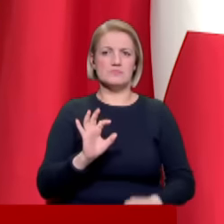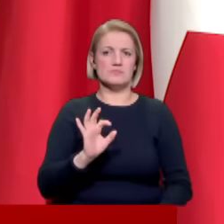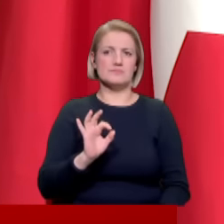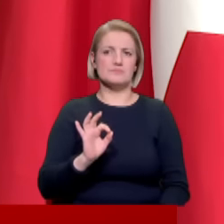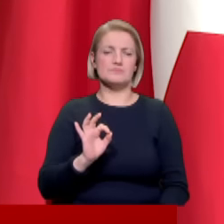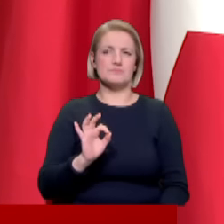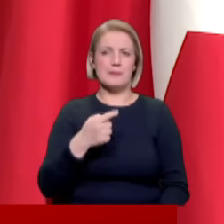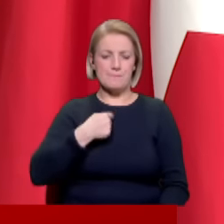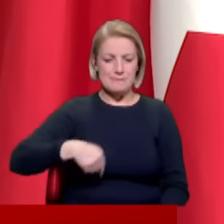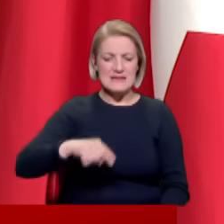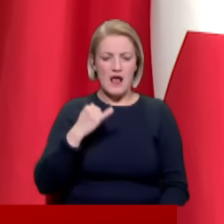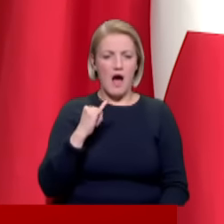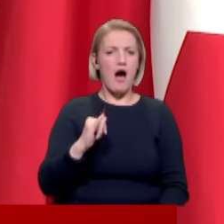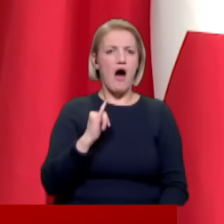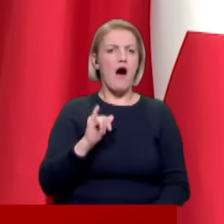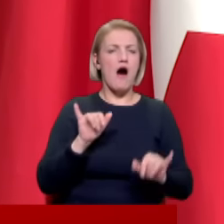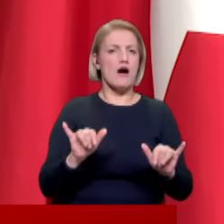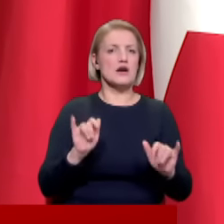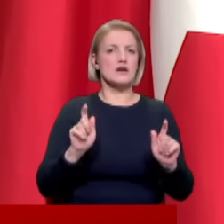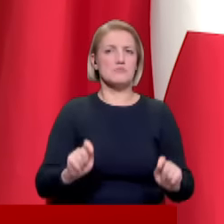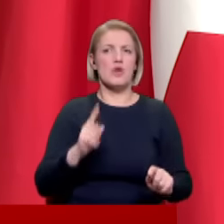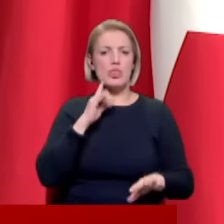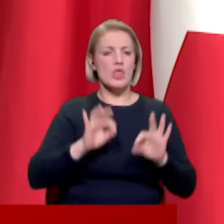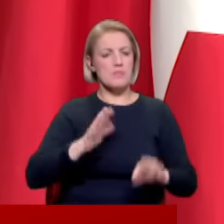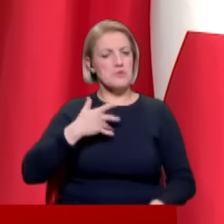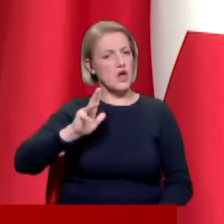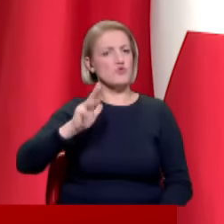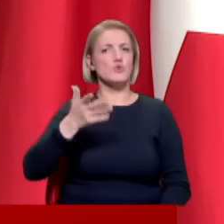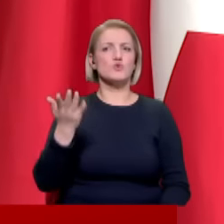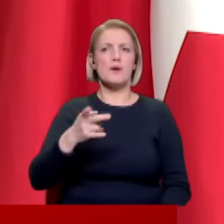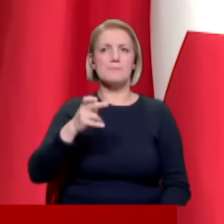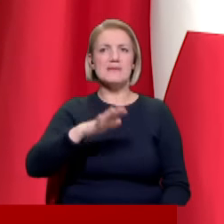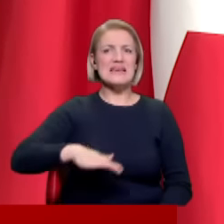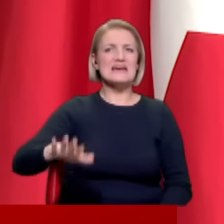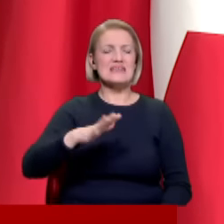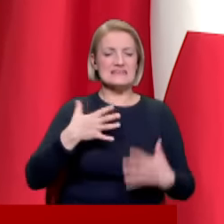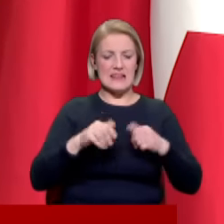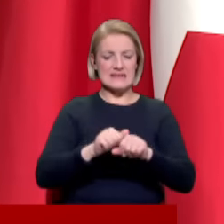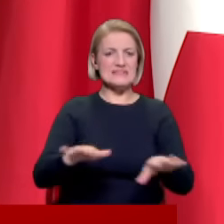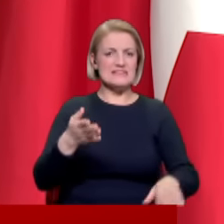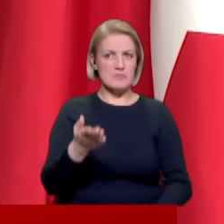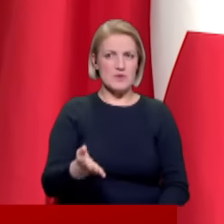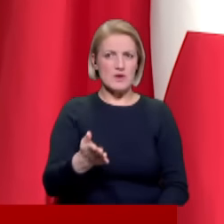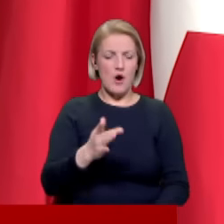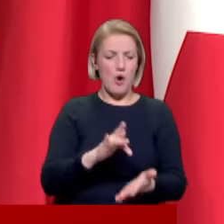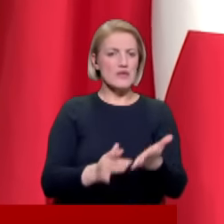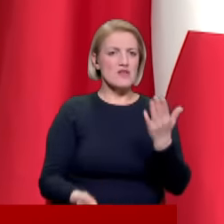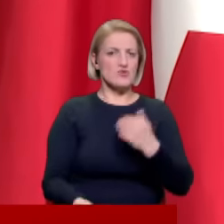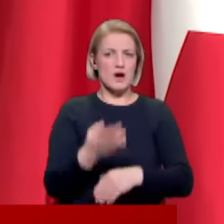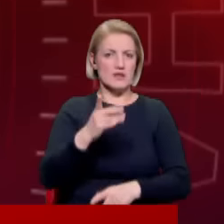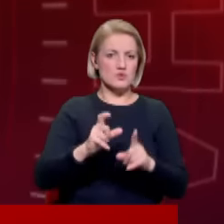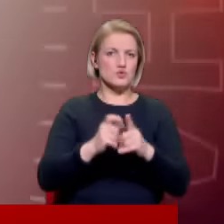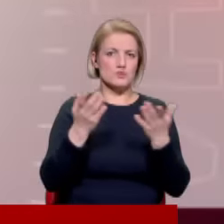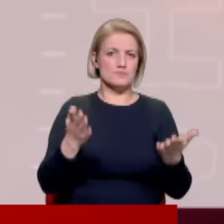söylüyordu. Biz hep aynı şeyleri yapıyoruz ve denetimlerden geçiyorduk diyor. Piyasacı sağlık sistemi dediğimiz sistemin ortaya çıkardığı